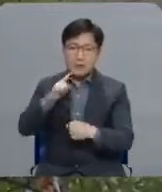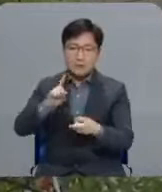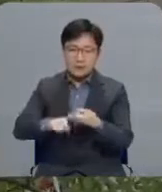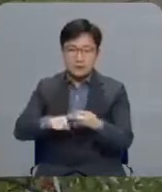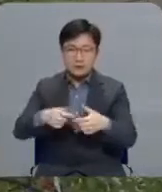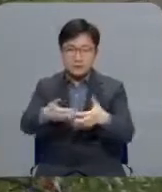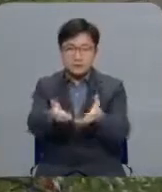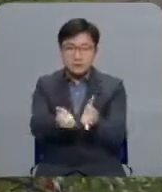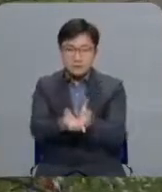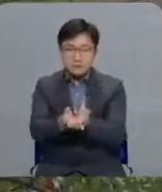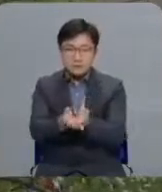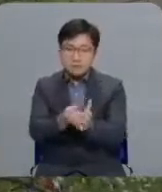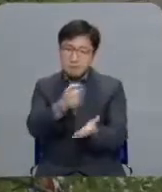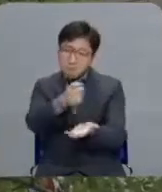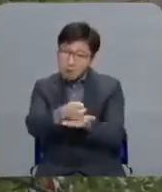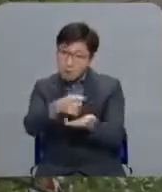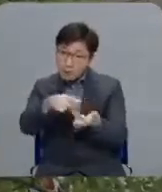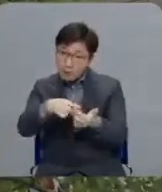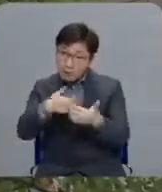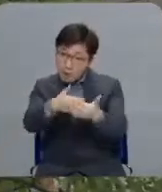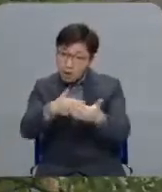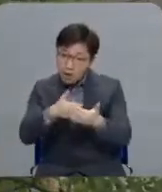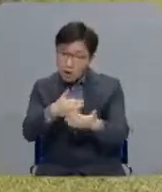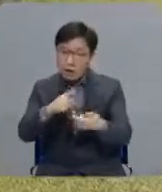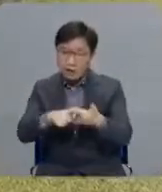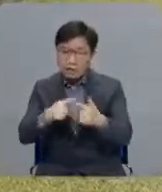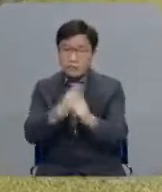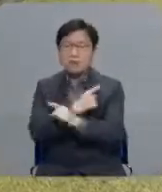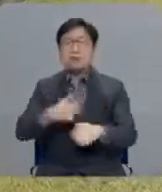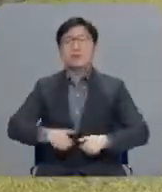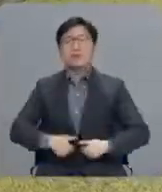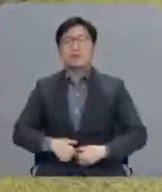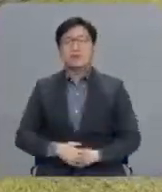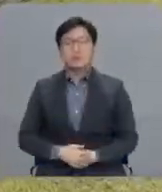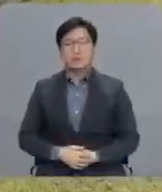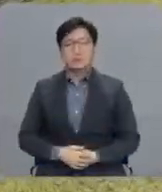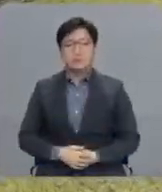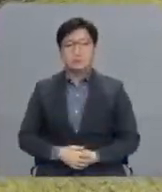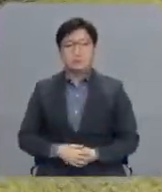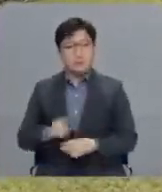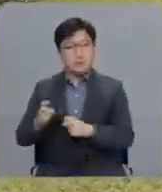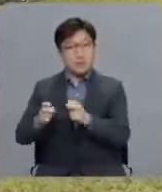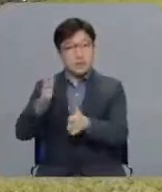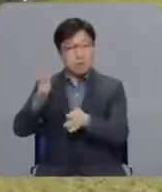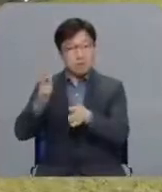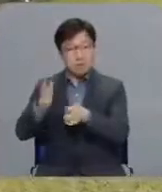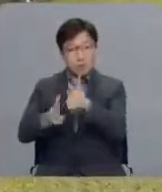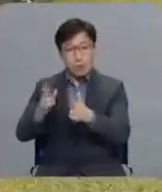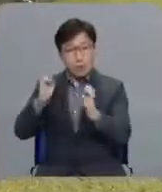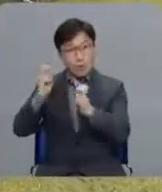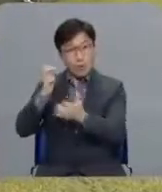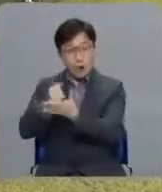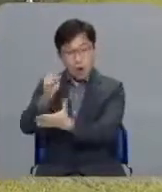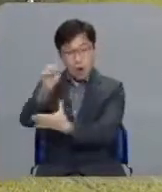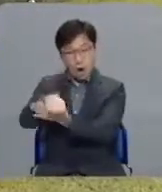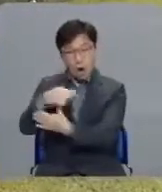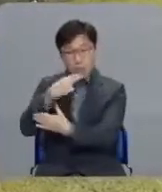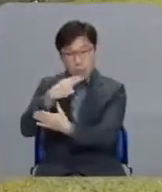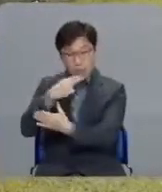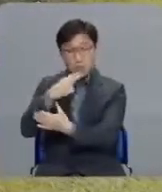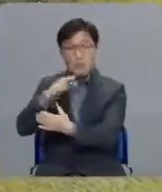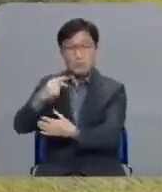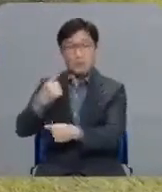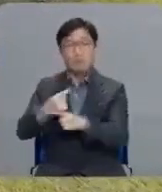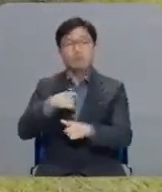환경적인 법들에 의해서 그걸 제재를 해야 될 것으로. 업체 측은 발전 사업 허가가 나지 않더라도 올해 안에